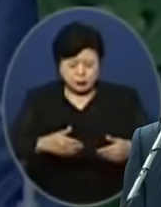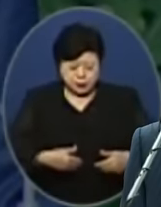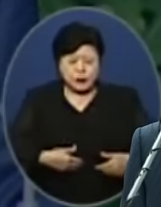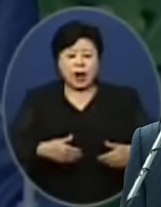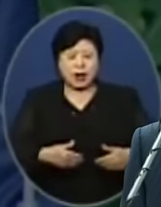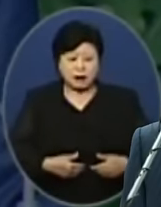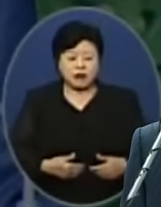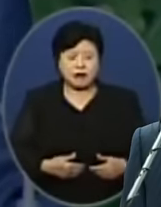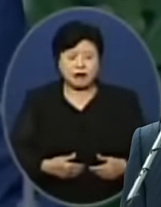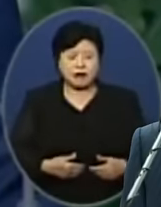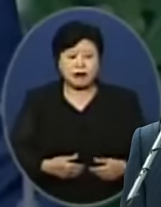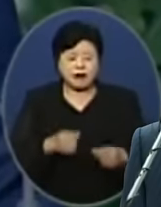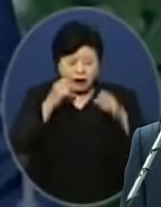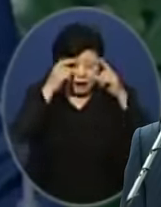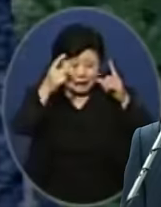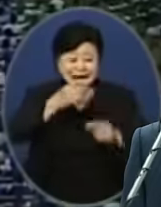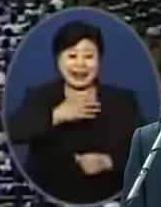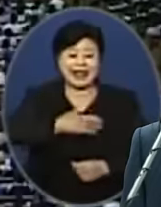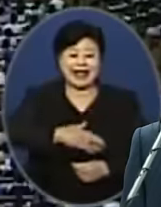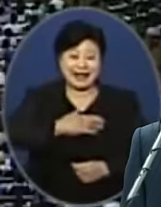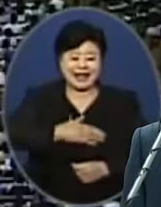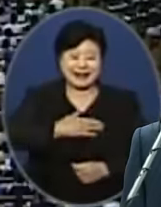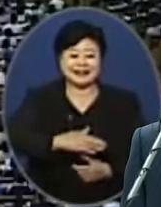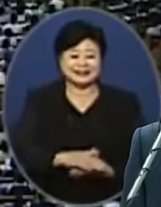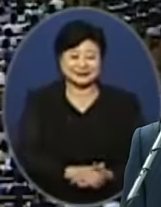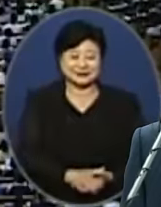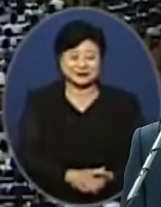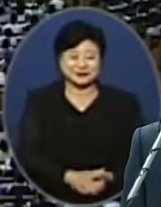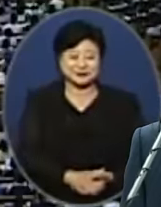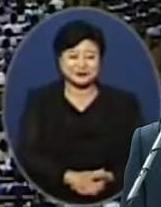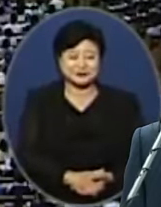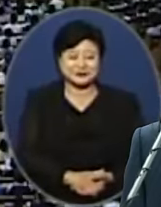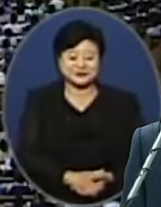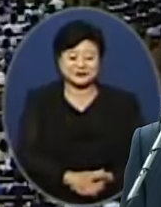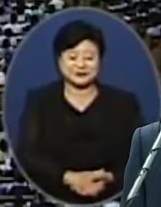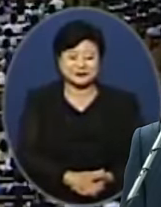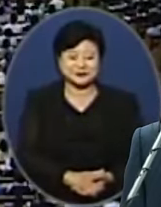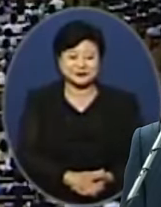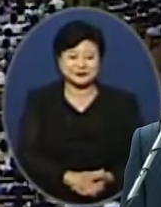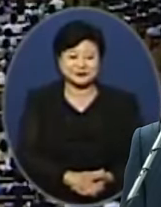필요한 분이시라는 것을 깨달아 알게 되는 것입니다.